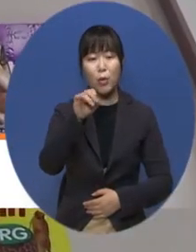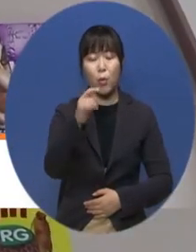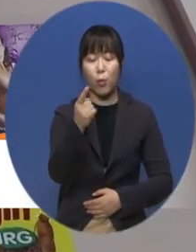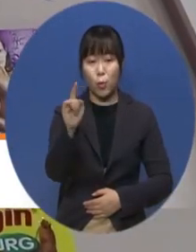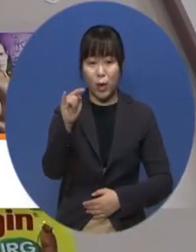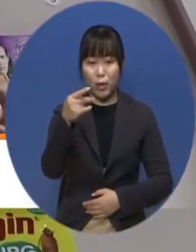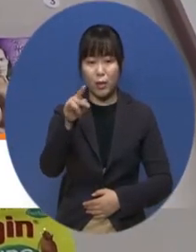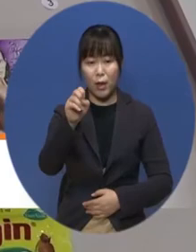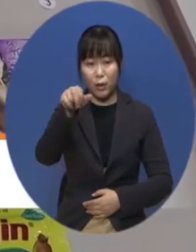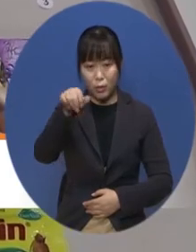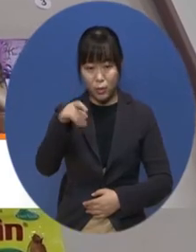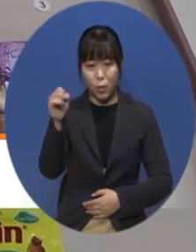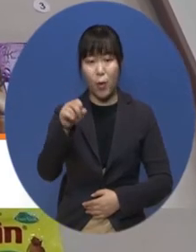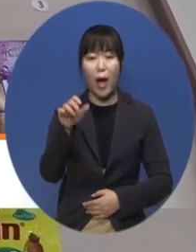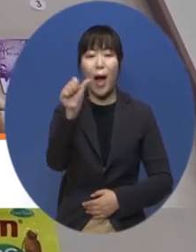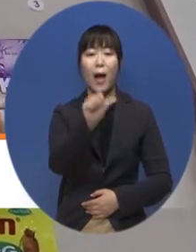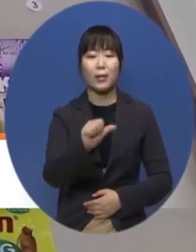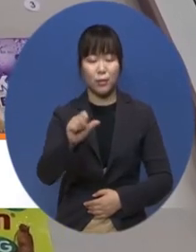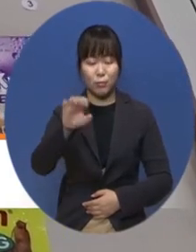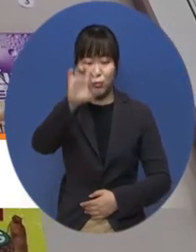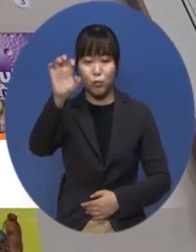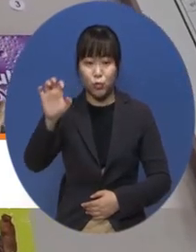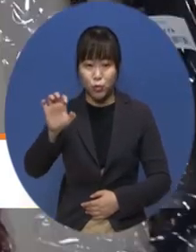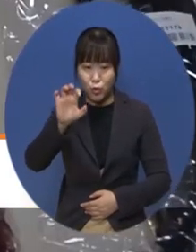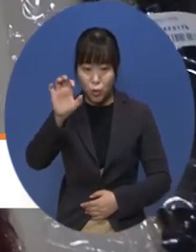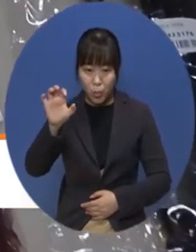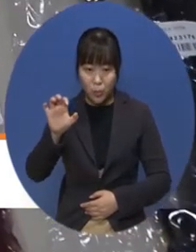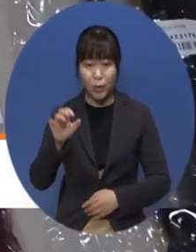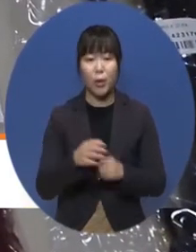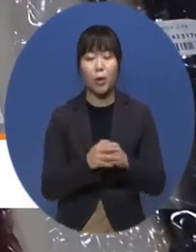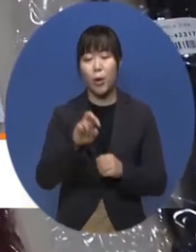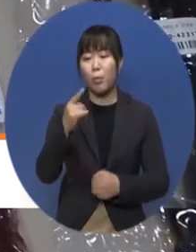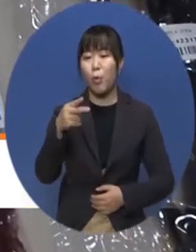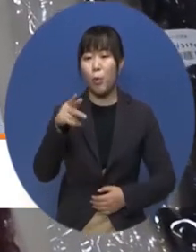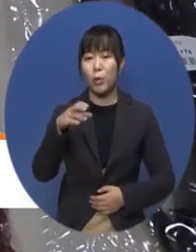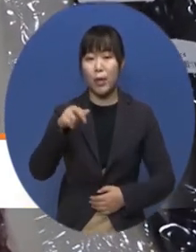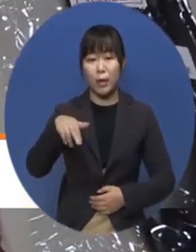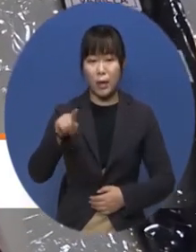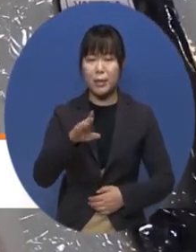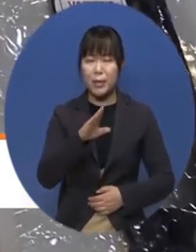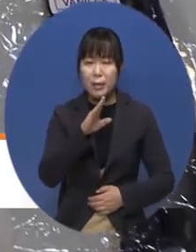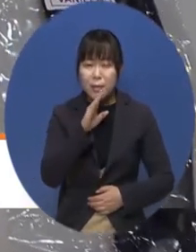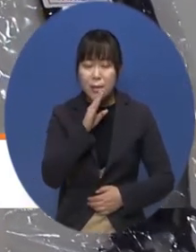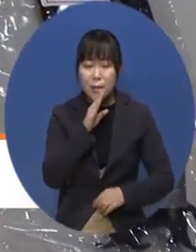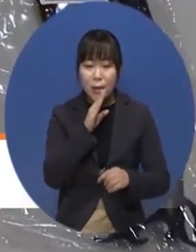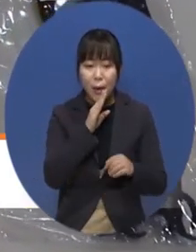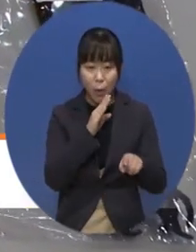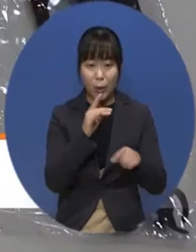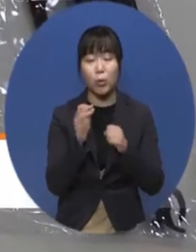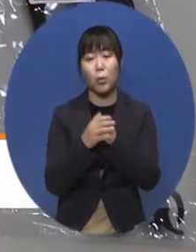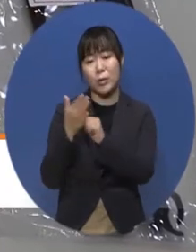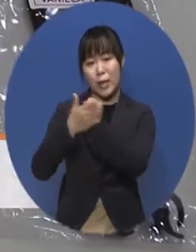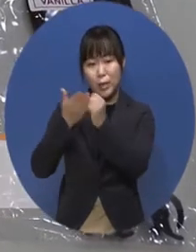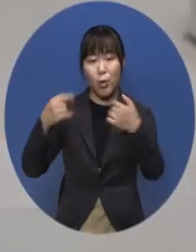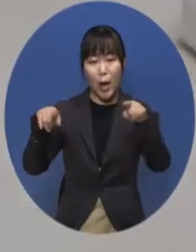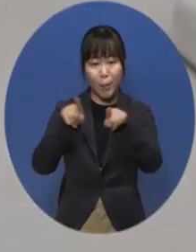그리고 아시아와 유럽의 약초인 모링가 등을 실물과 사진으로 소개하고